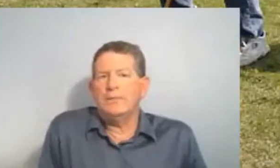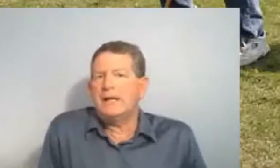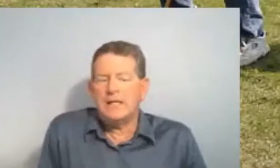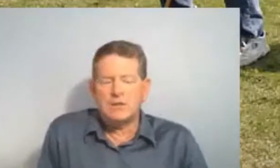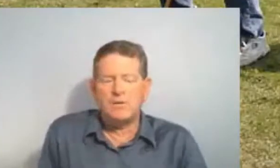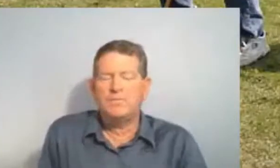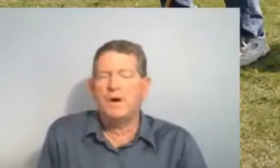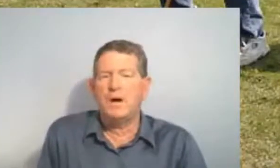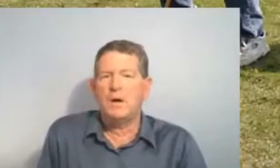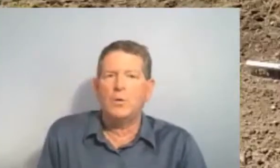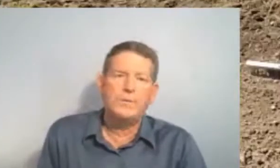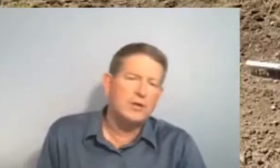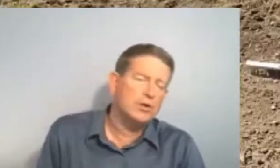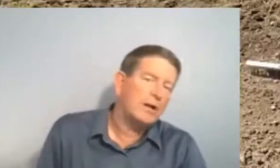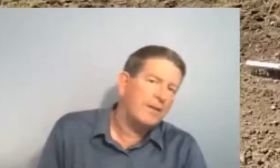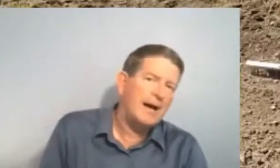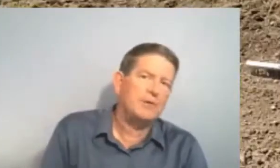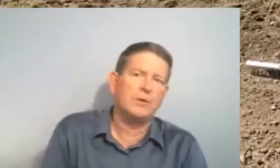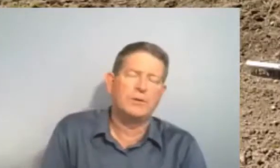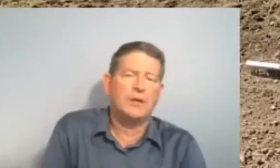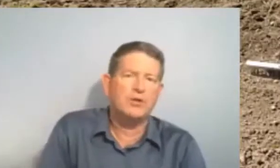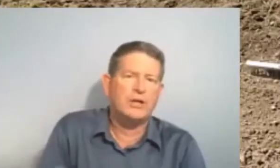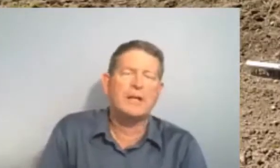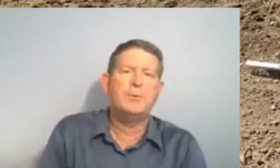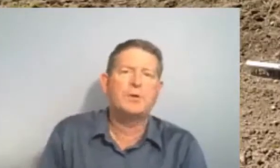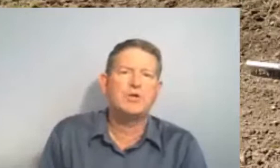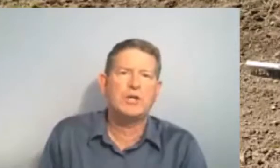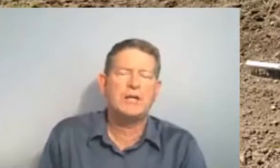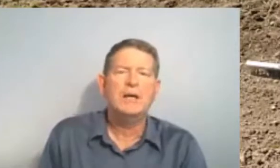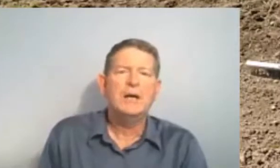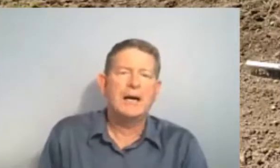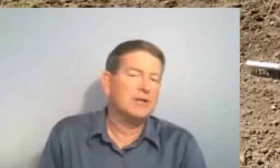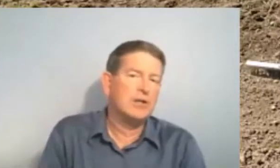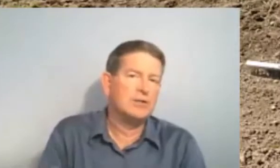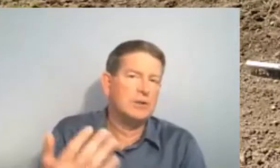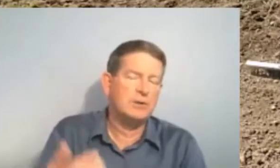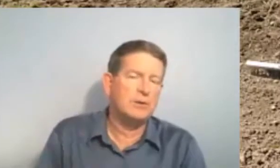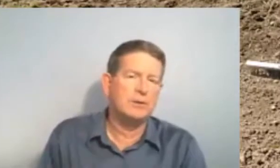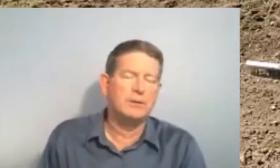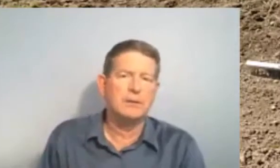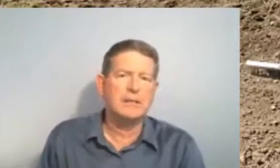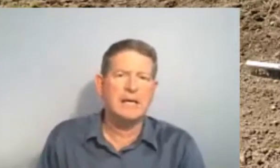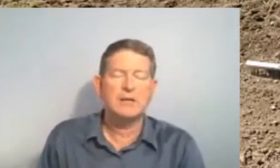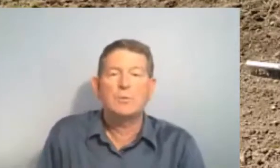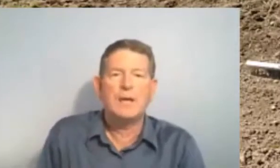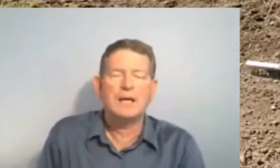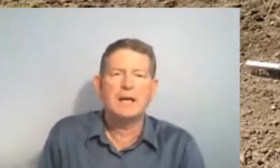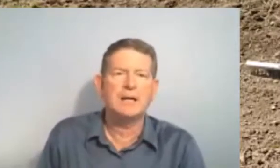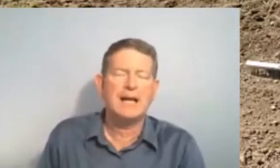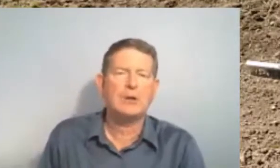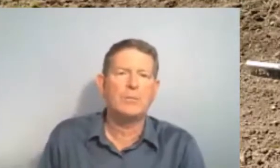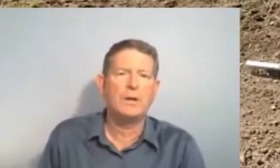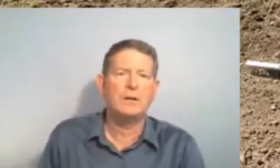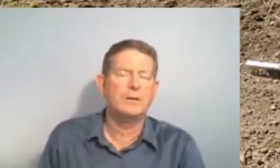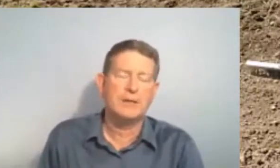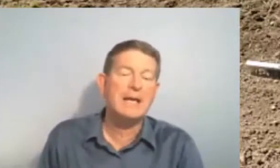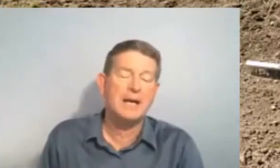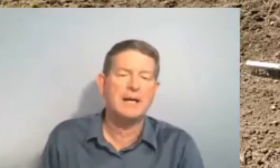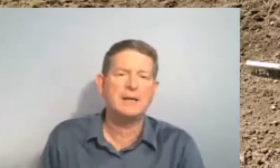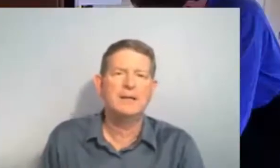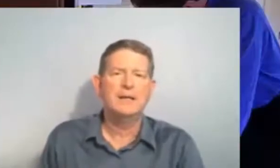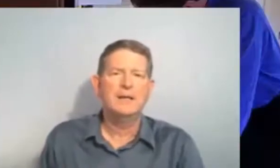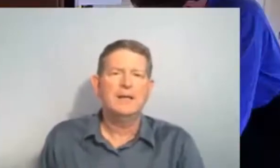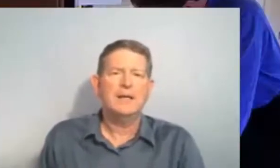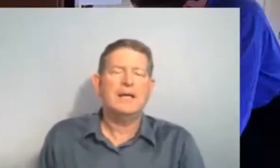joue avec les enfants, ou bien je travaille dans le jardin potager à 16h15, ou bien à